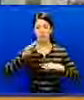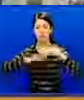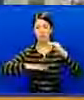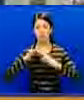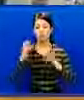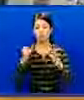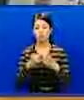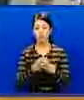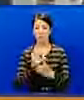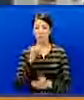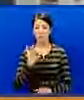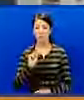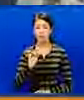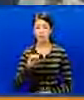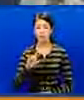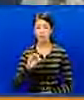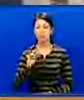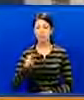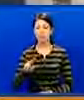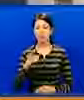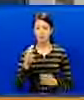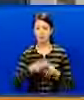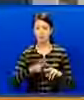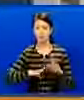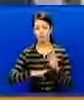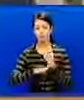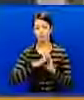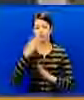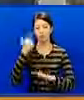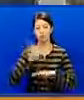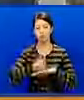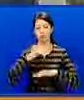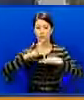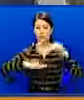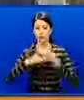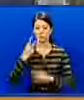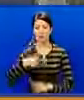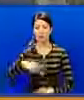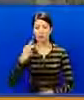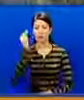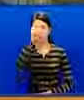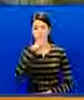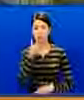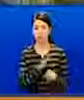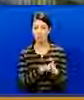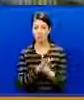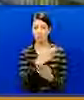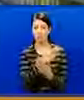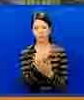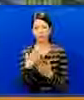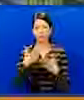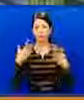Group Construction занимает лидирующие позиции в сфере строительства и за последние 22 года реализует ряд масштабных